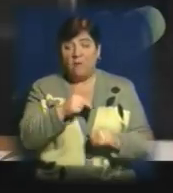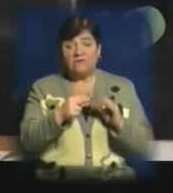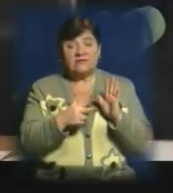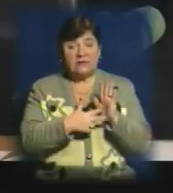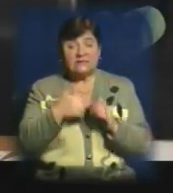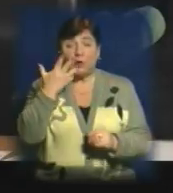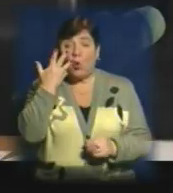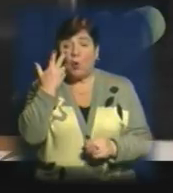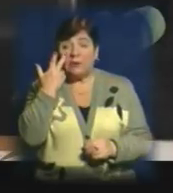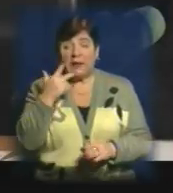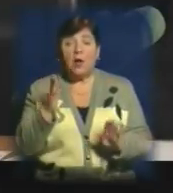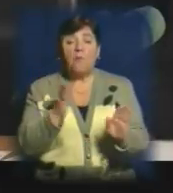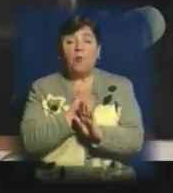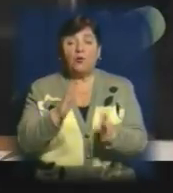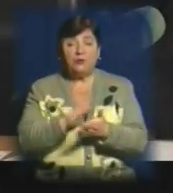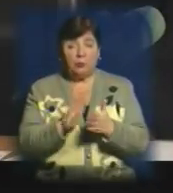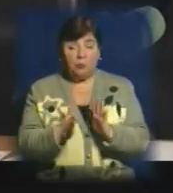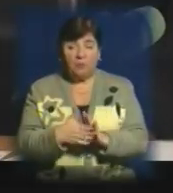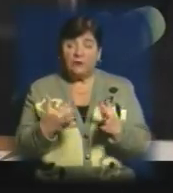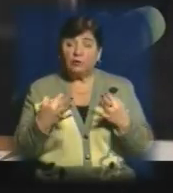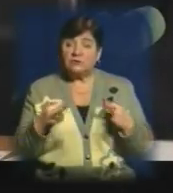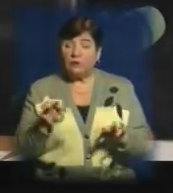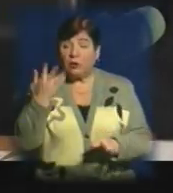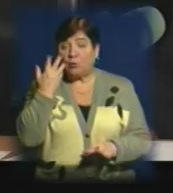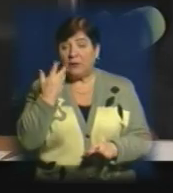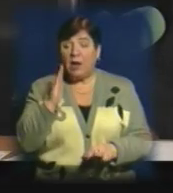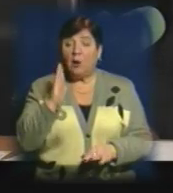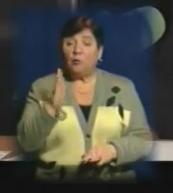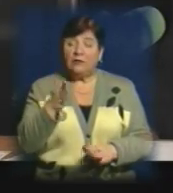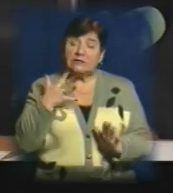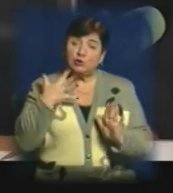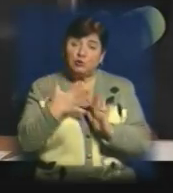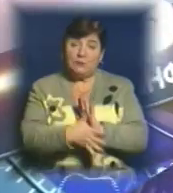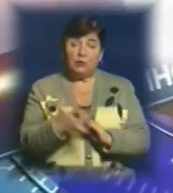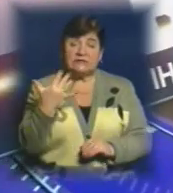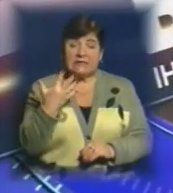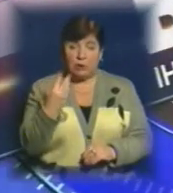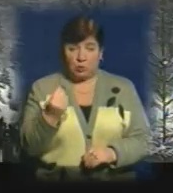дозволять погодні умови і коли вже буде більш-менш зрозуміло, скільки грошей.